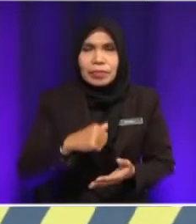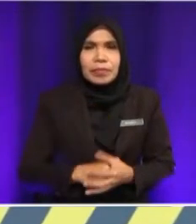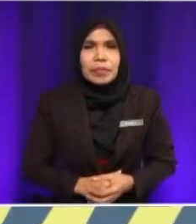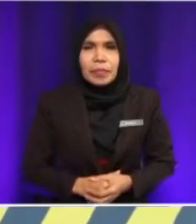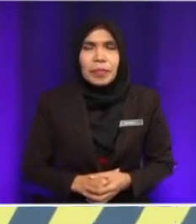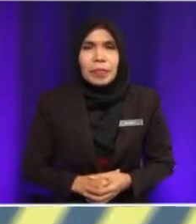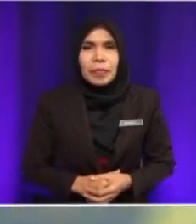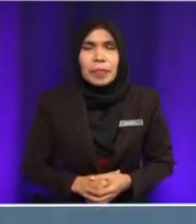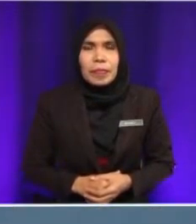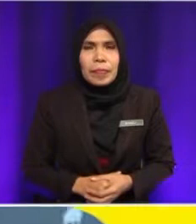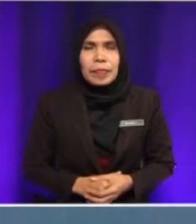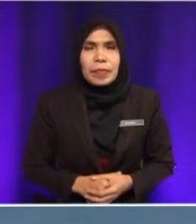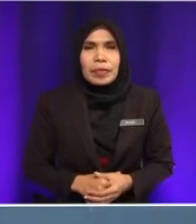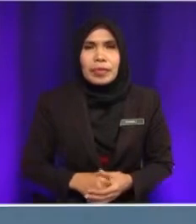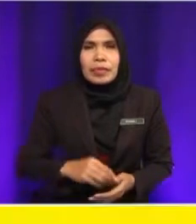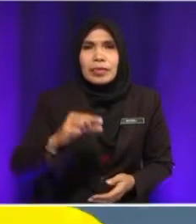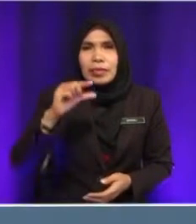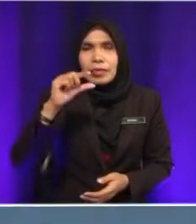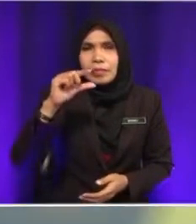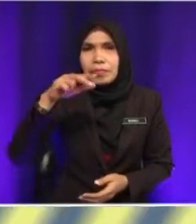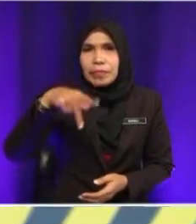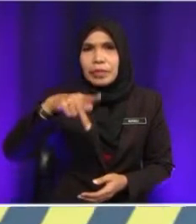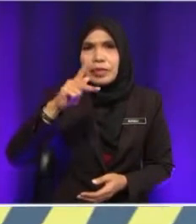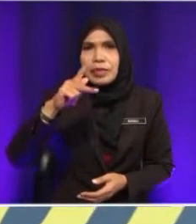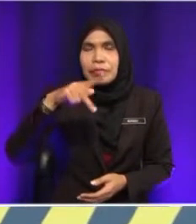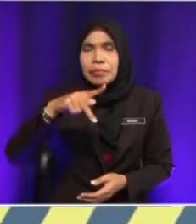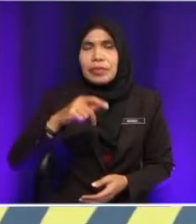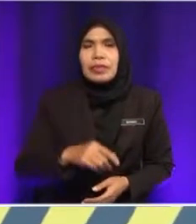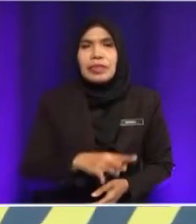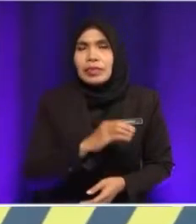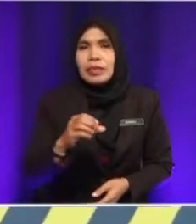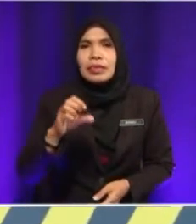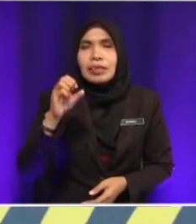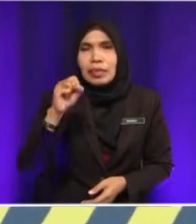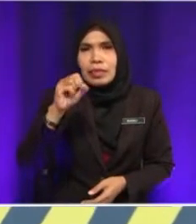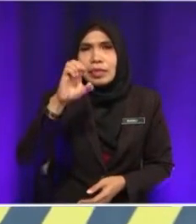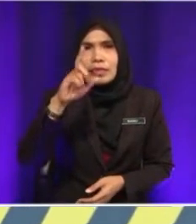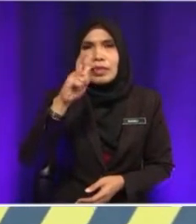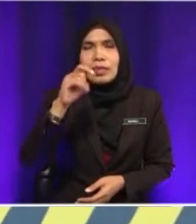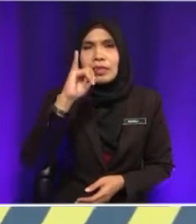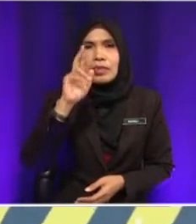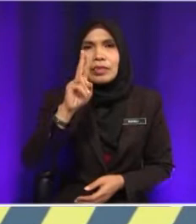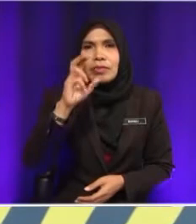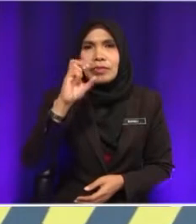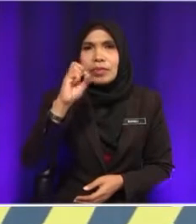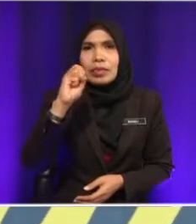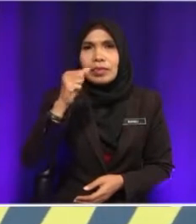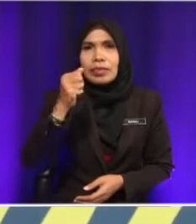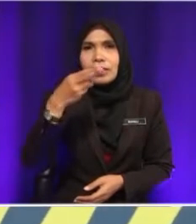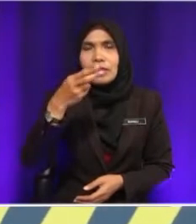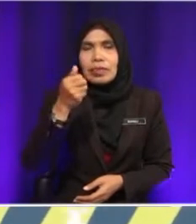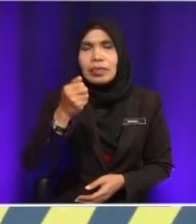dan setiap usaha pepesaan memuat turun instrumen dan panduan daripada sistem kita aplikasi